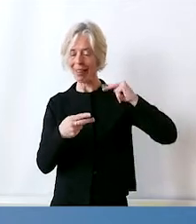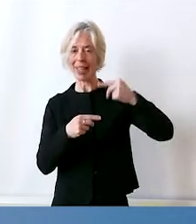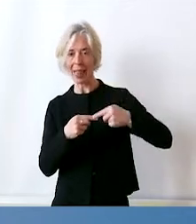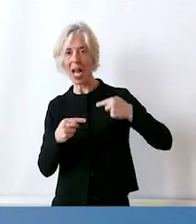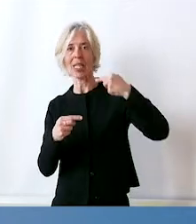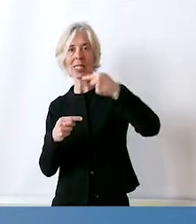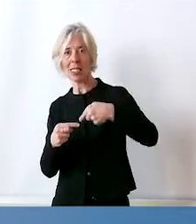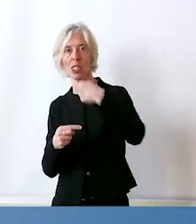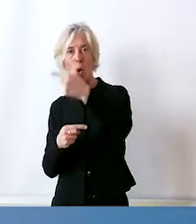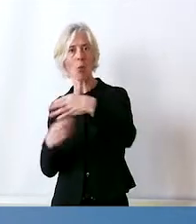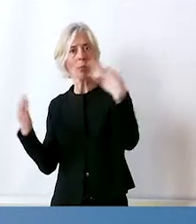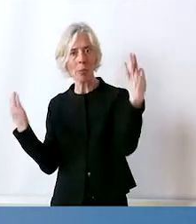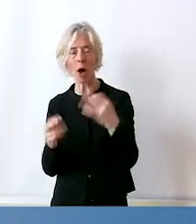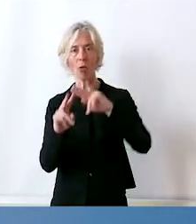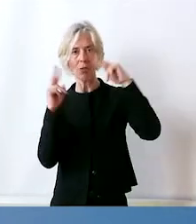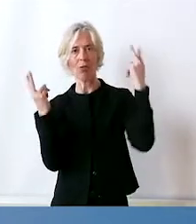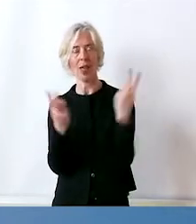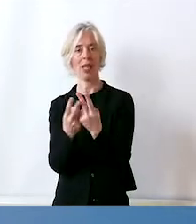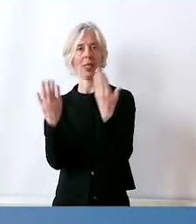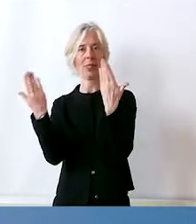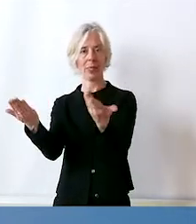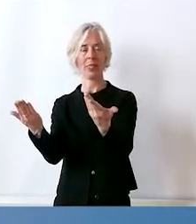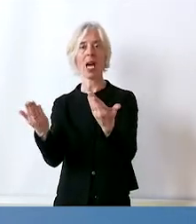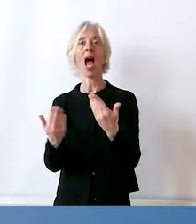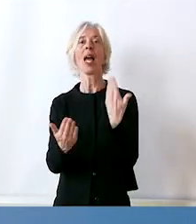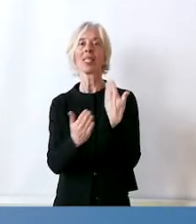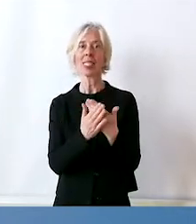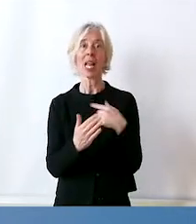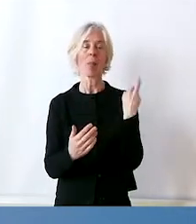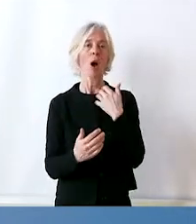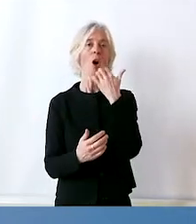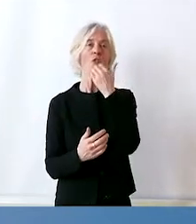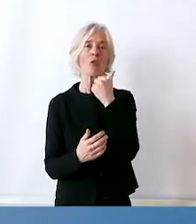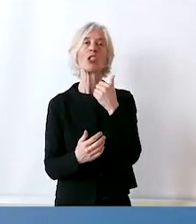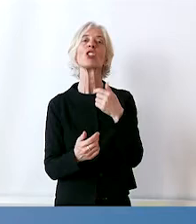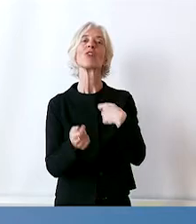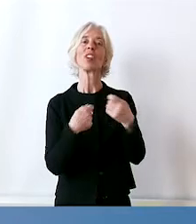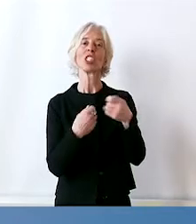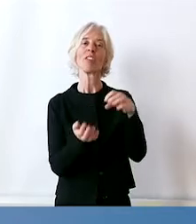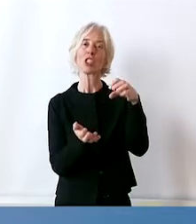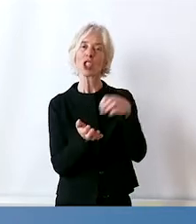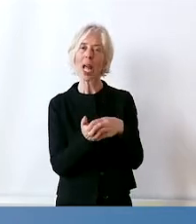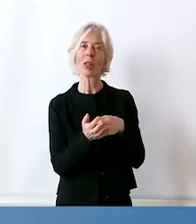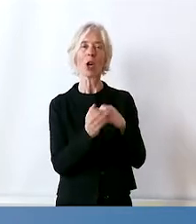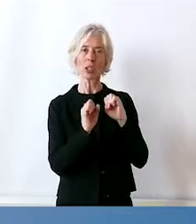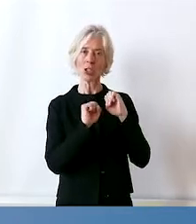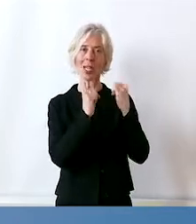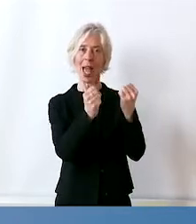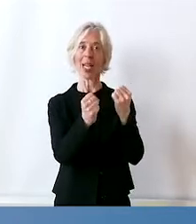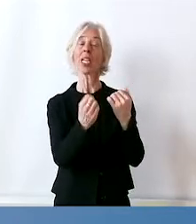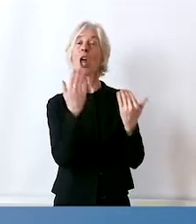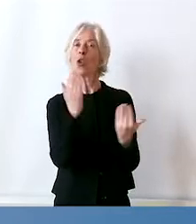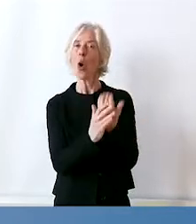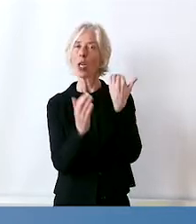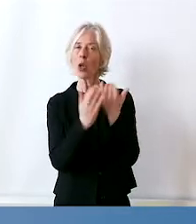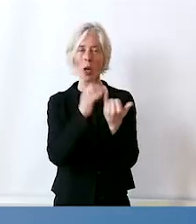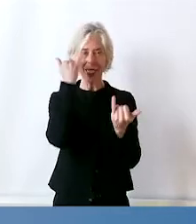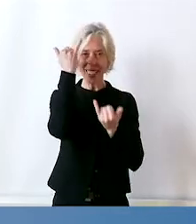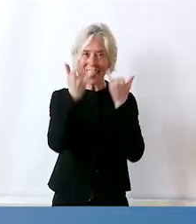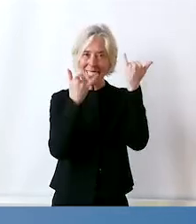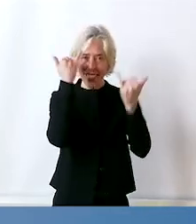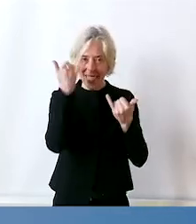setzt auf die unternehmerische Innovationskraft und will den Wirtschaftsstandort stärken. Und genau das ist aus unserer Sicht der richtige